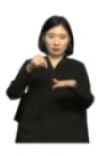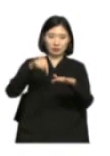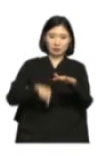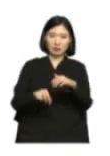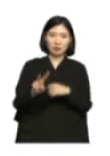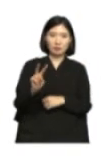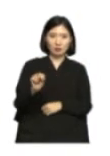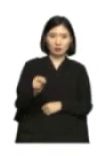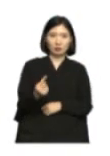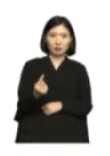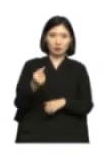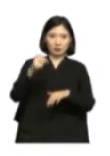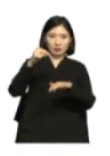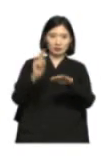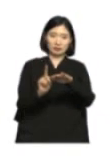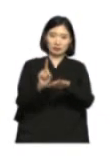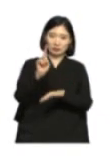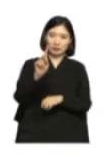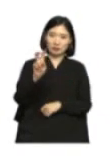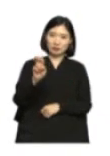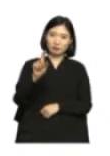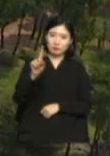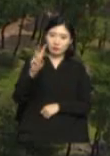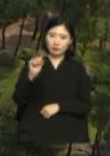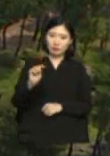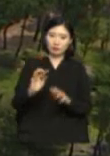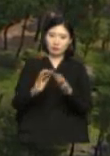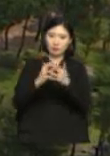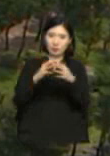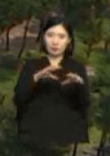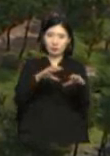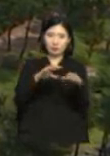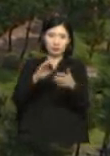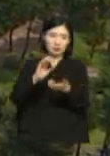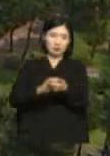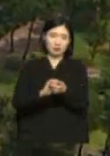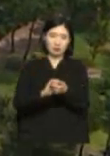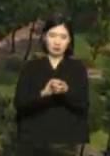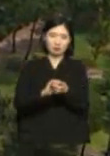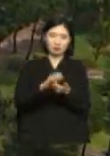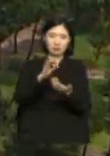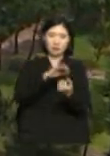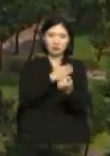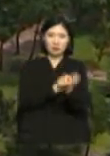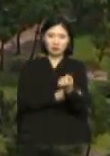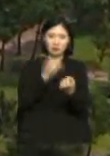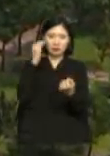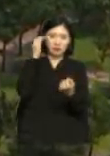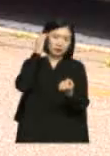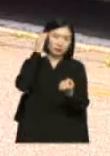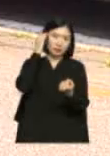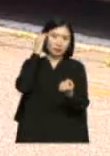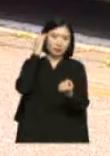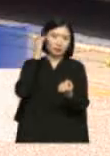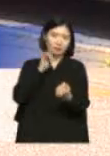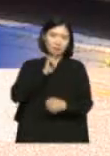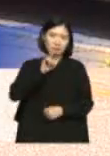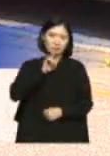2m, 지상 21m로 건축이 제한됐습니다. 주민들은 재산권 침해를 호소합니다. 청소가